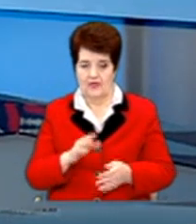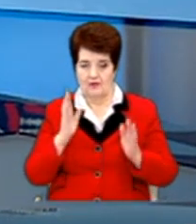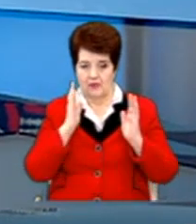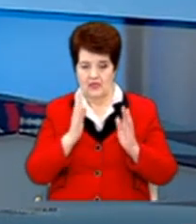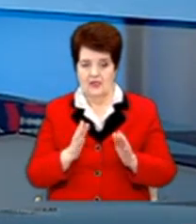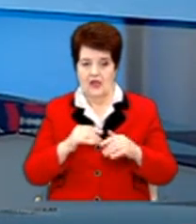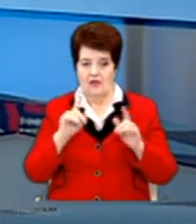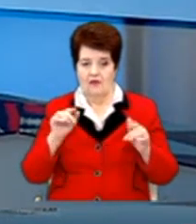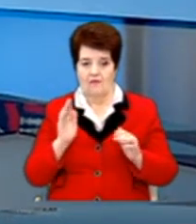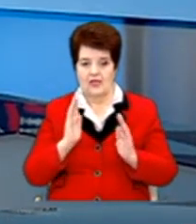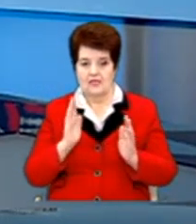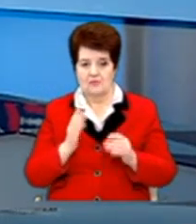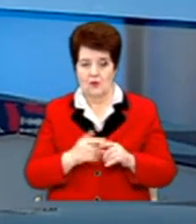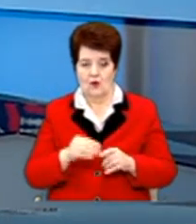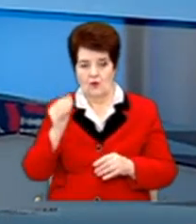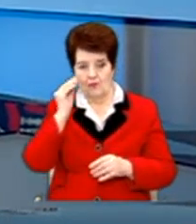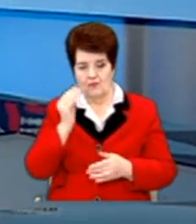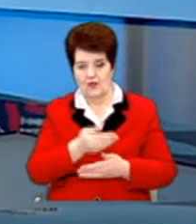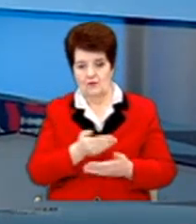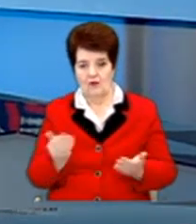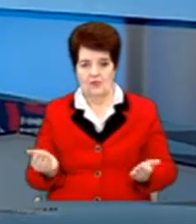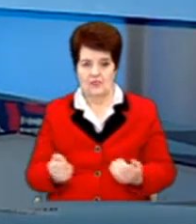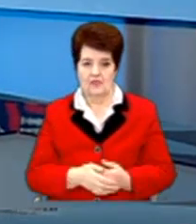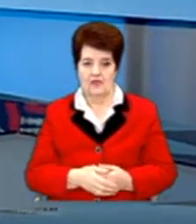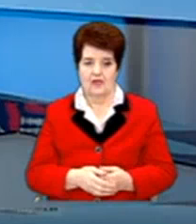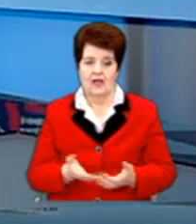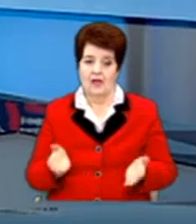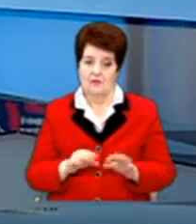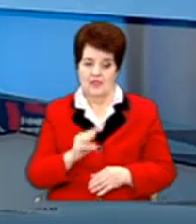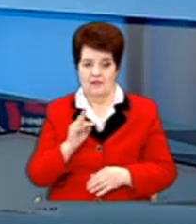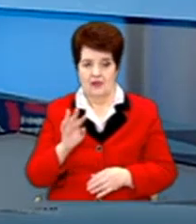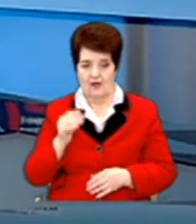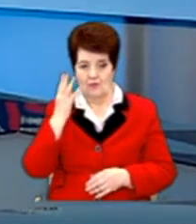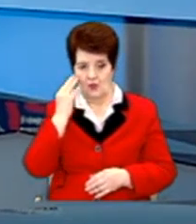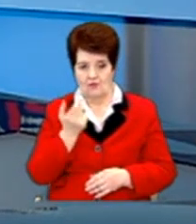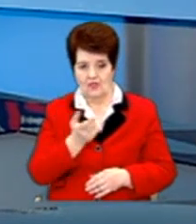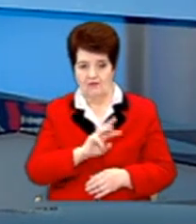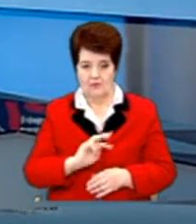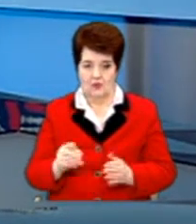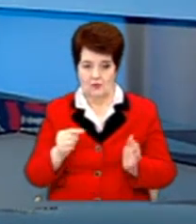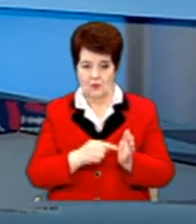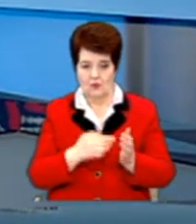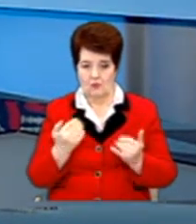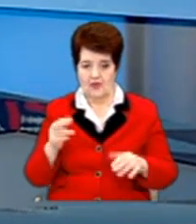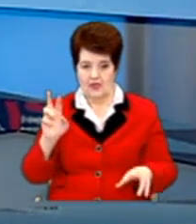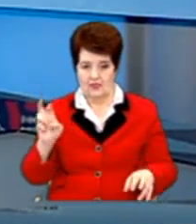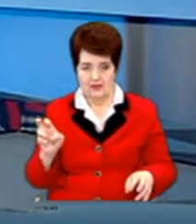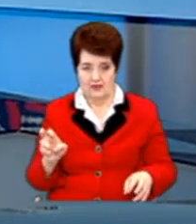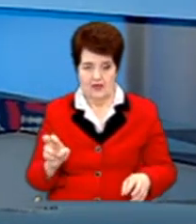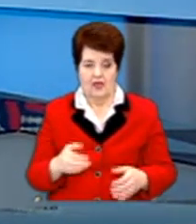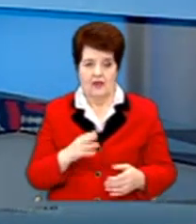de Facebook, unde așteptăm opiniile și comentariile dumneavoastră. Rămâneți cu TVR Moldova, unde în câteva minute începe emisiunea Punctul pe azi.